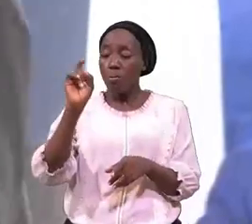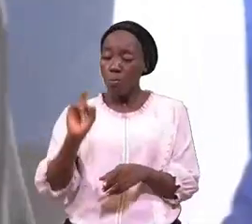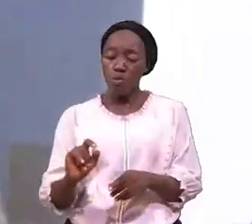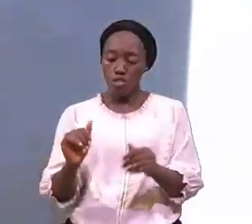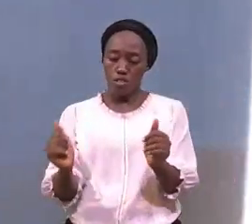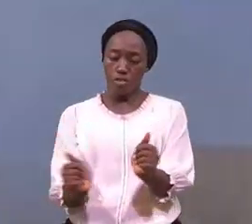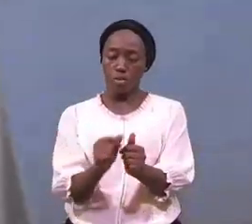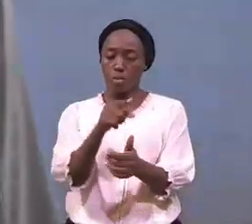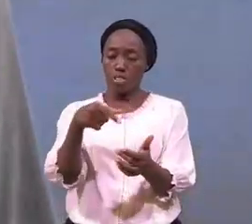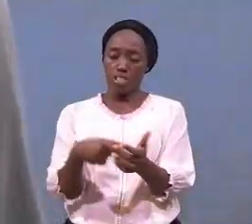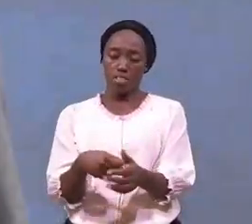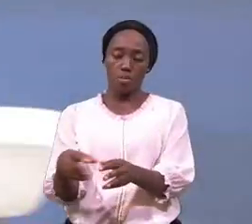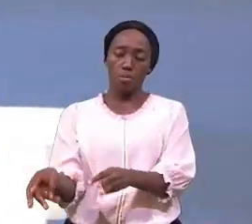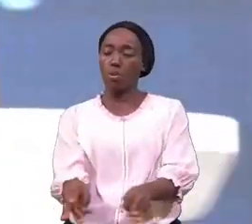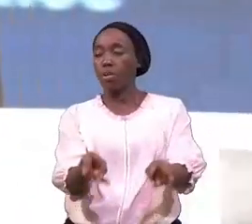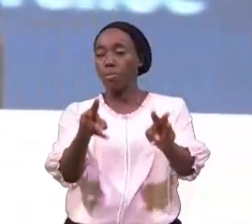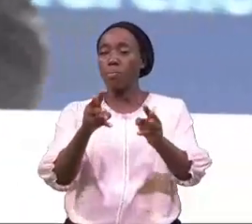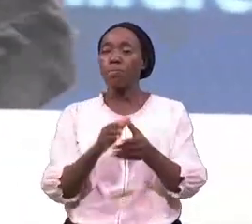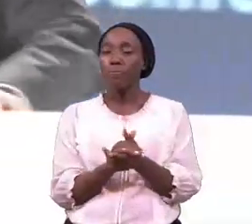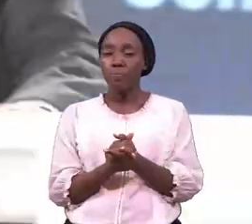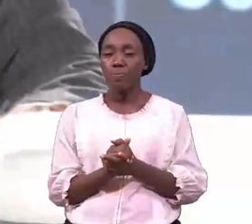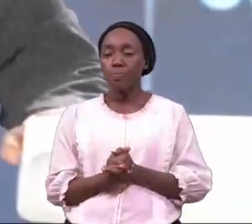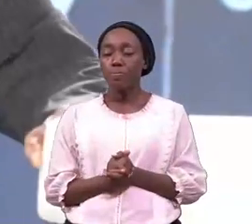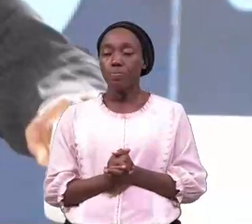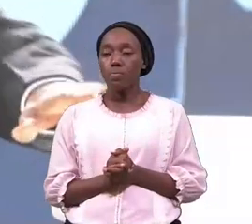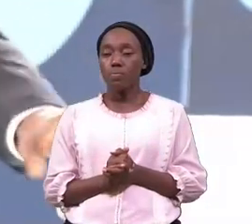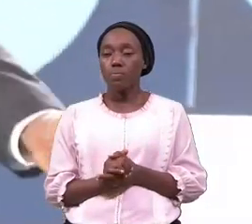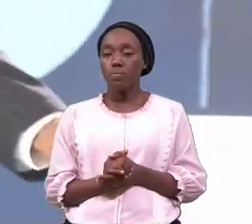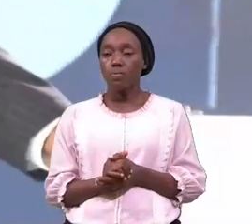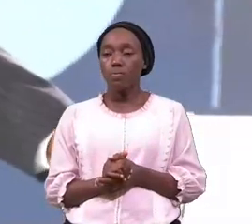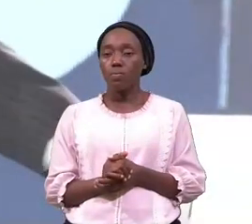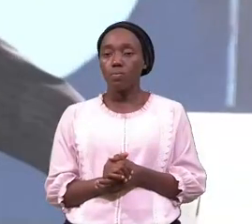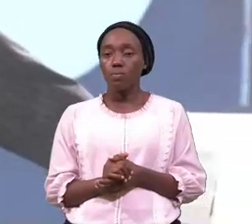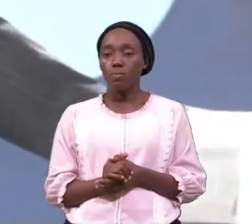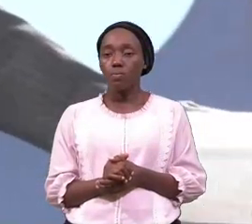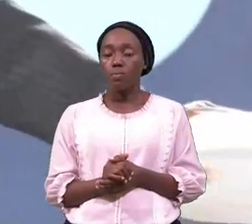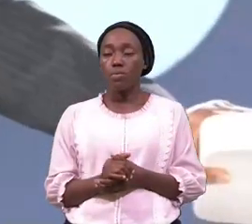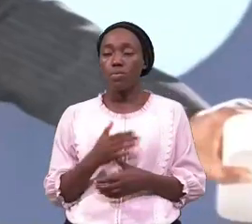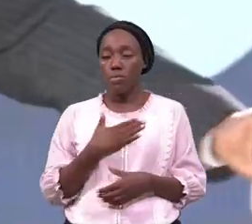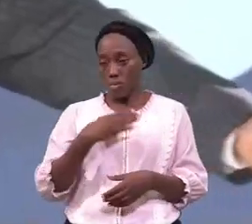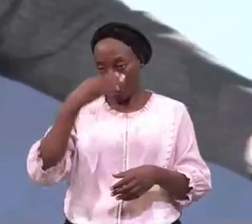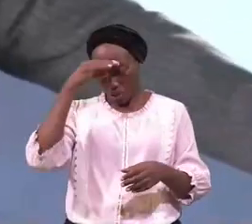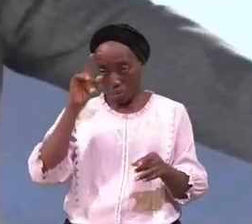Que ce soit fille ou garçon, quel que soit son consentement, il doit suivre ce chemin.